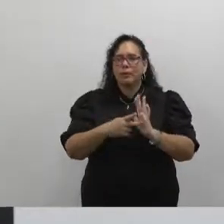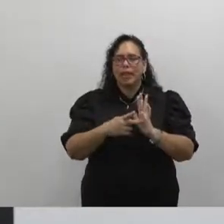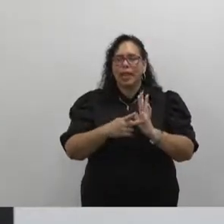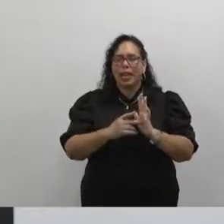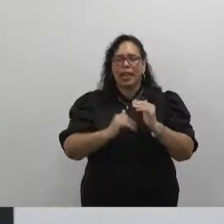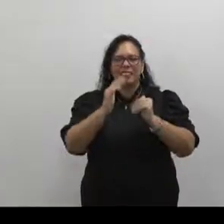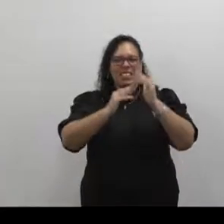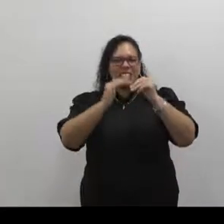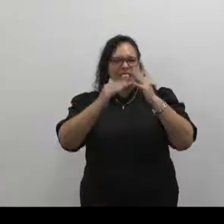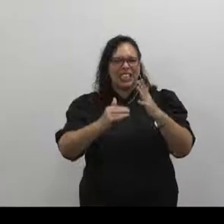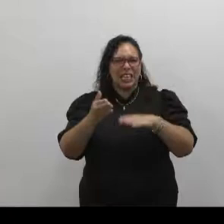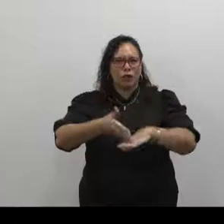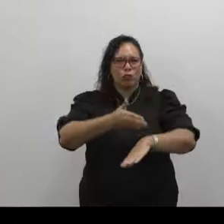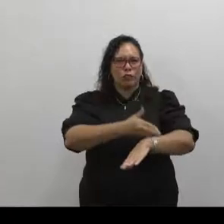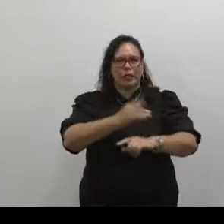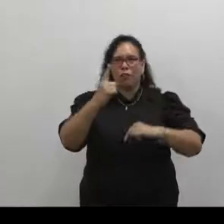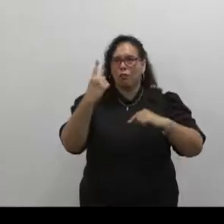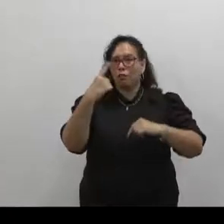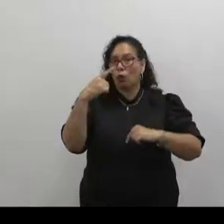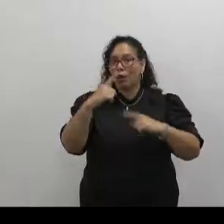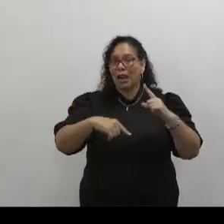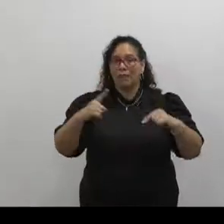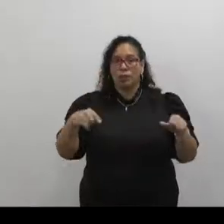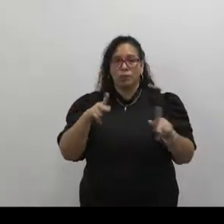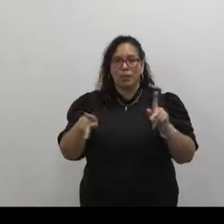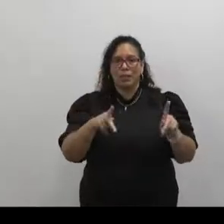lại xa trời ca bà nâng khó khó bị khí nha